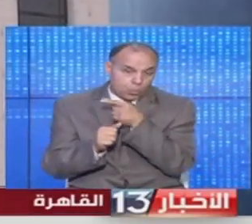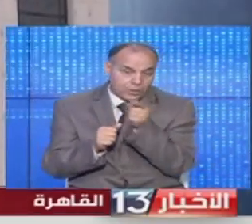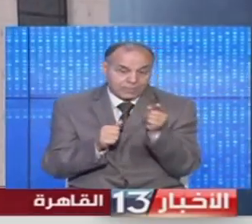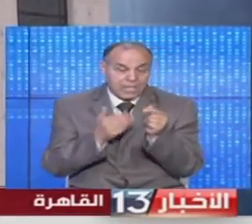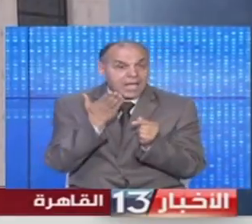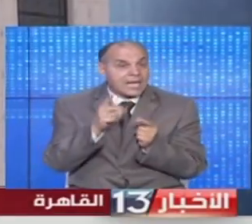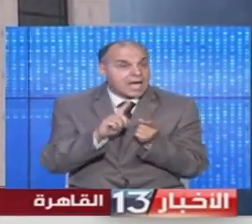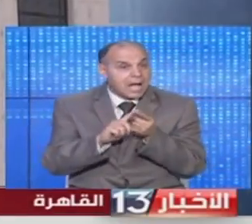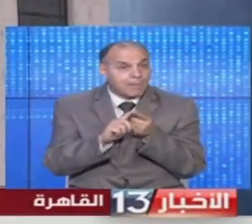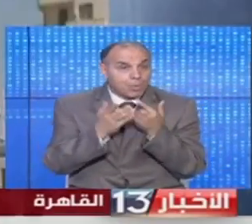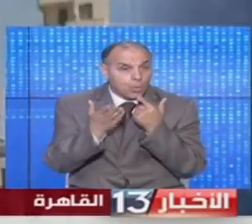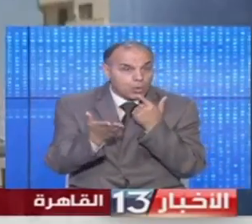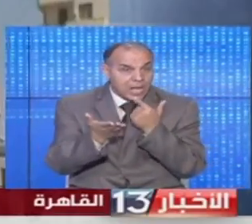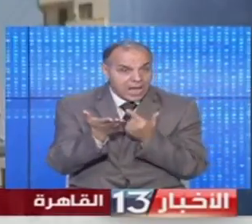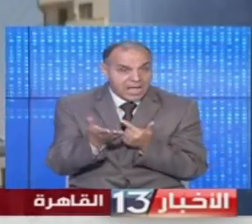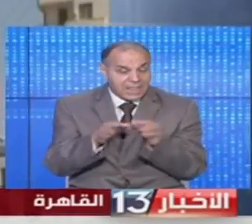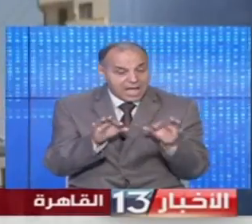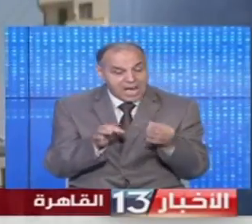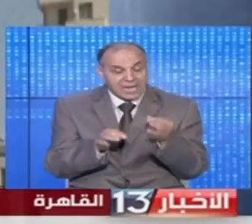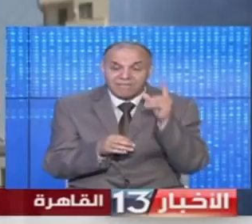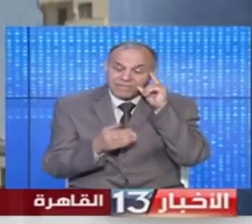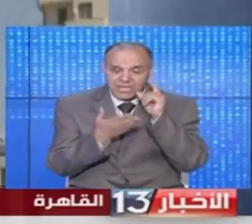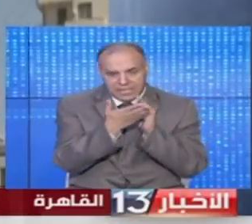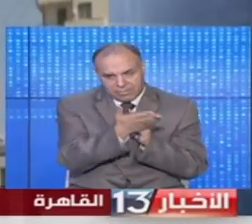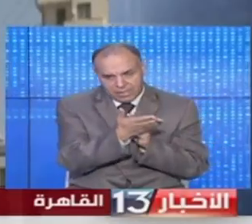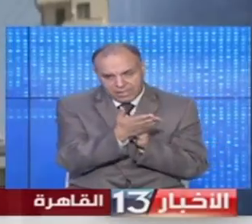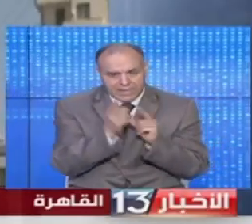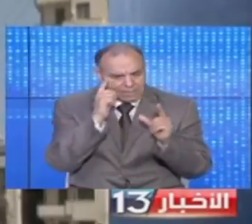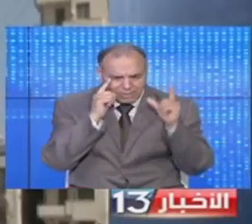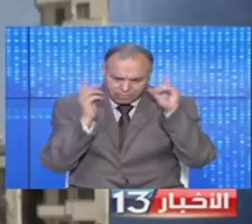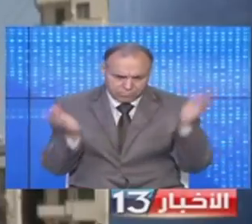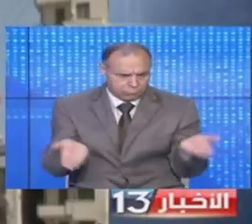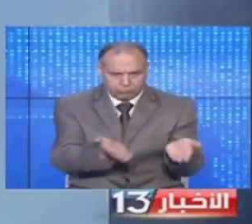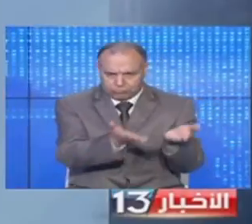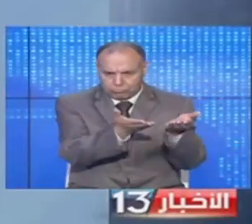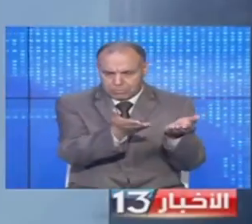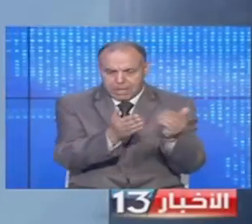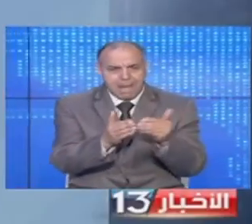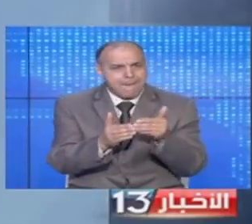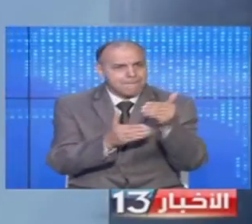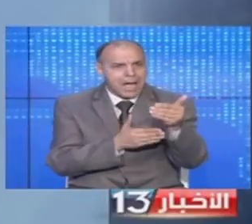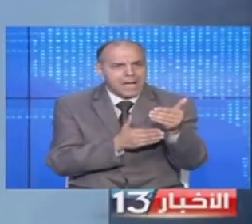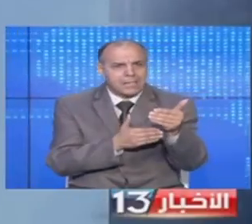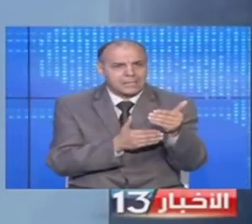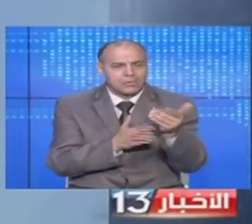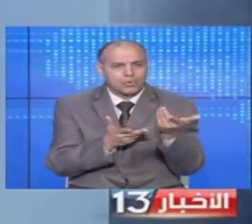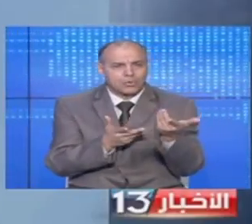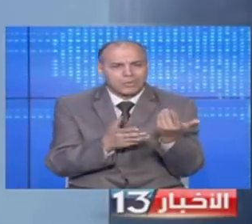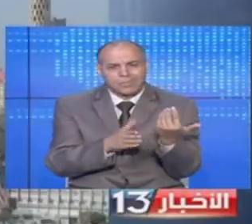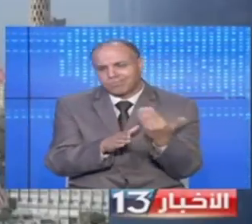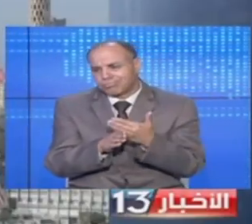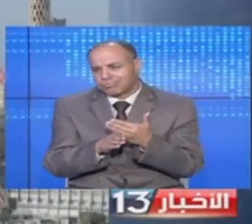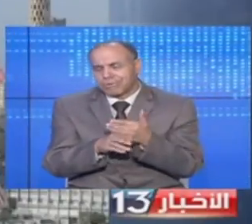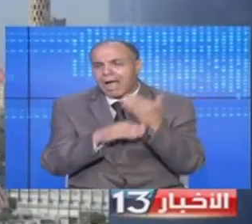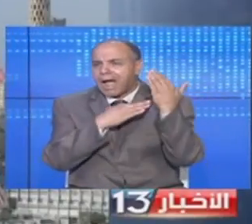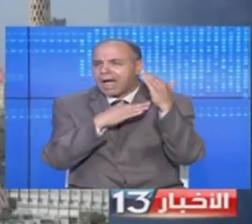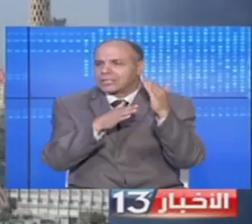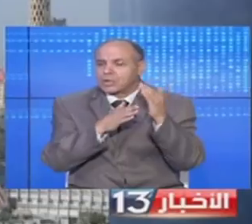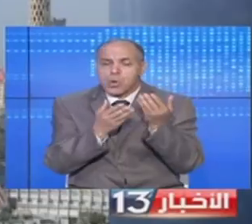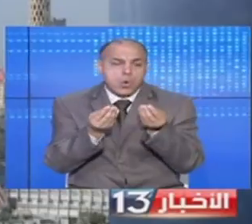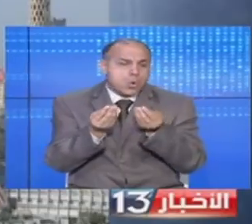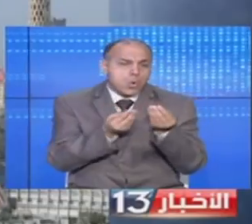اهميه ان يكون الحل في ليبيا ليبيا ليبيا بعيدا عن اي تدخلات خارجيه